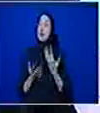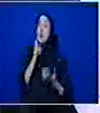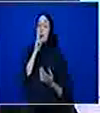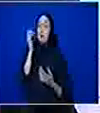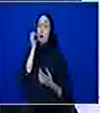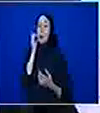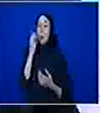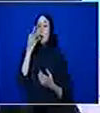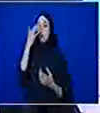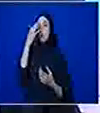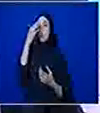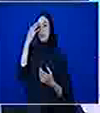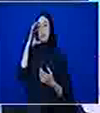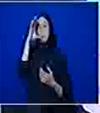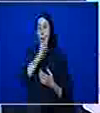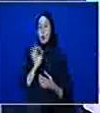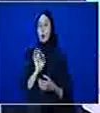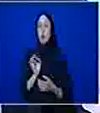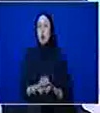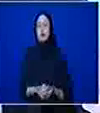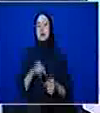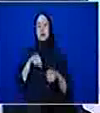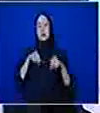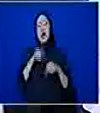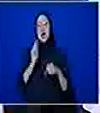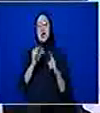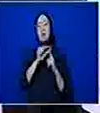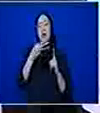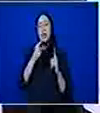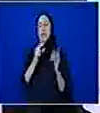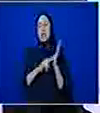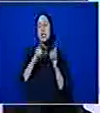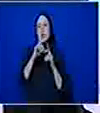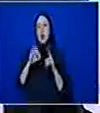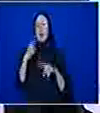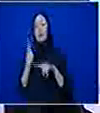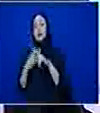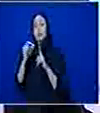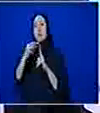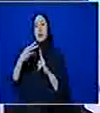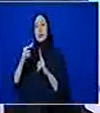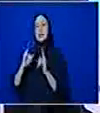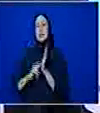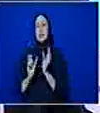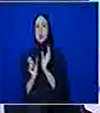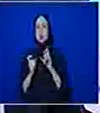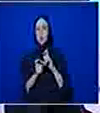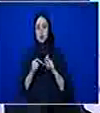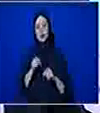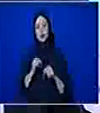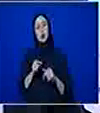kita telah memiliki yang namanya Perindo, kita telah memiliki yang namanya Perinus, yang itu membantu